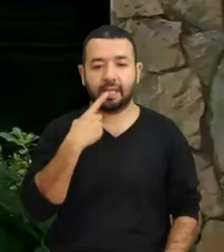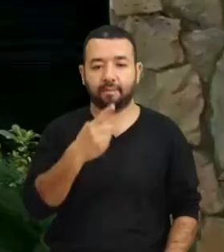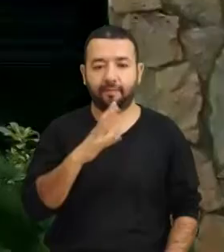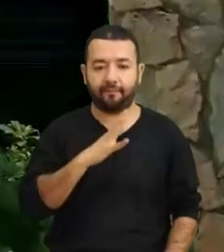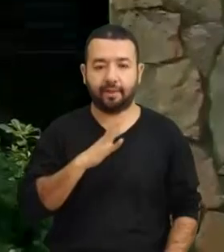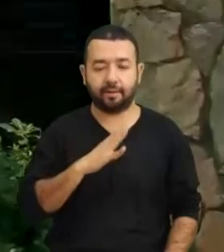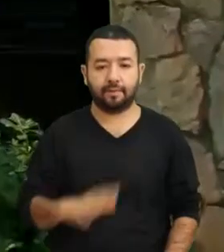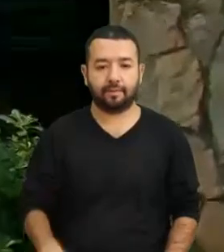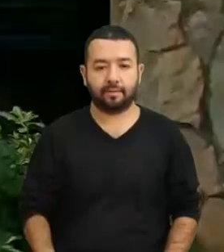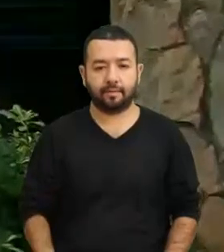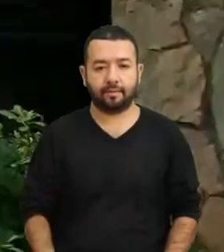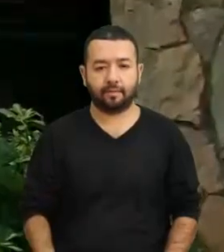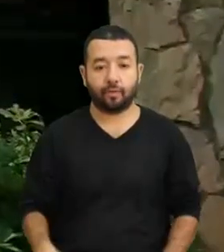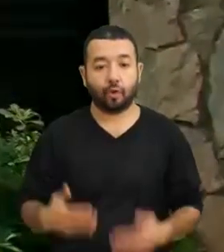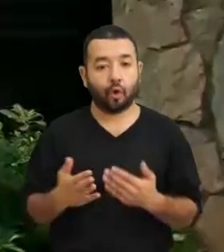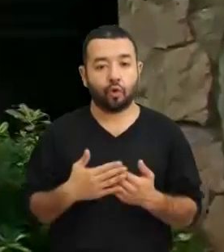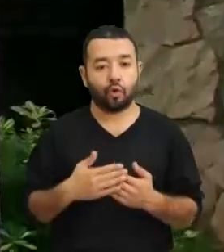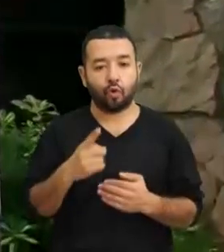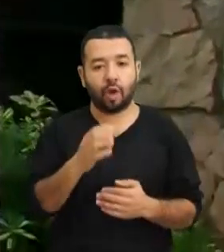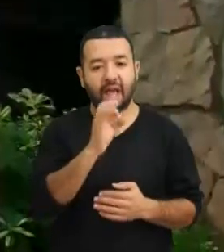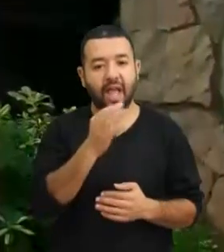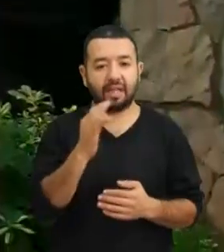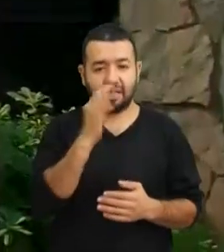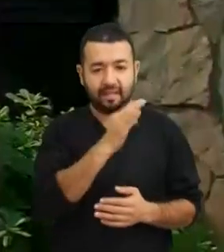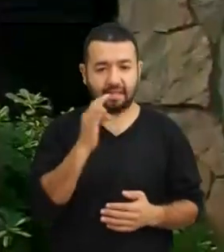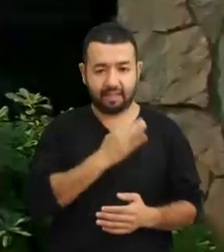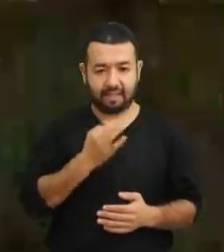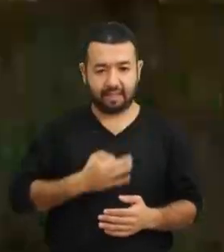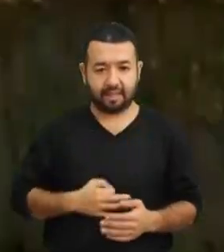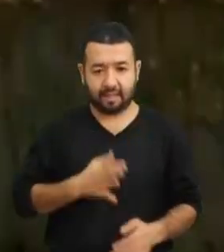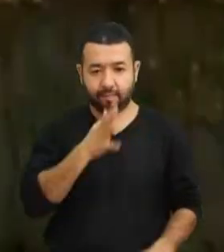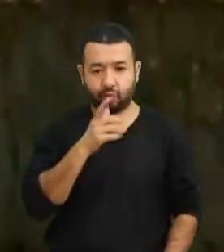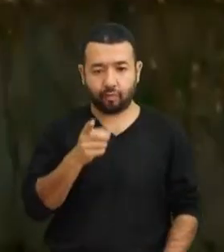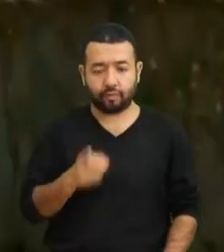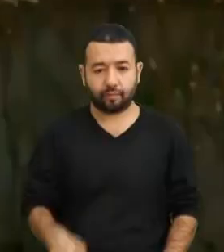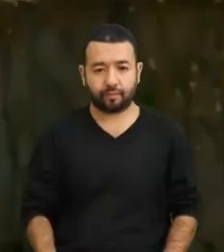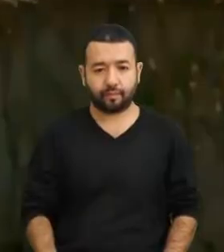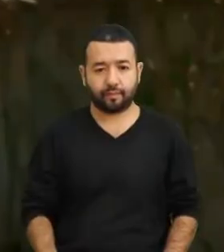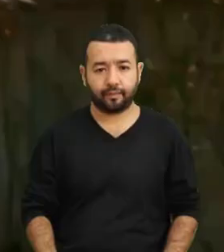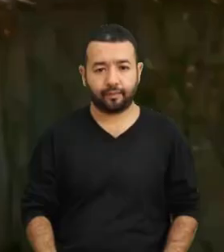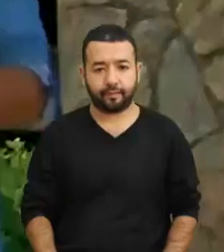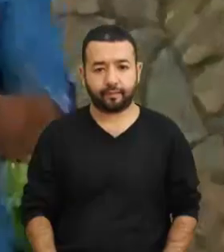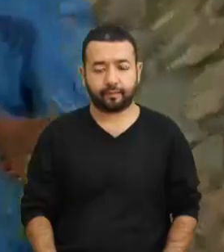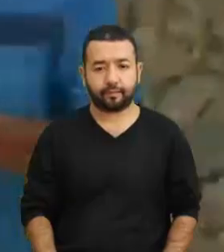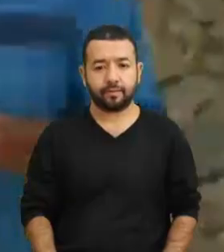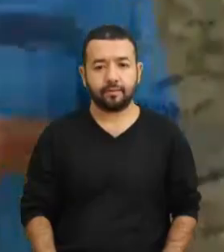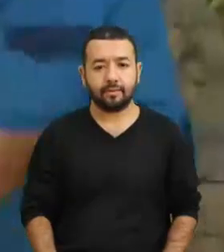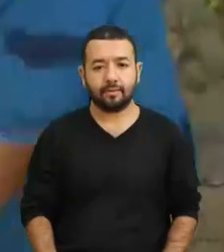olacaktı. Düğünde takılacak takılarla ilgili. Şükrü başını hafif yana çevirip burnunu havaya